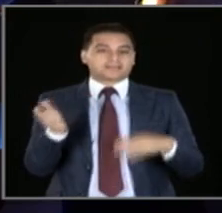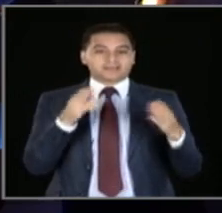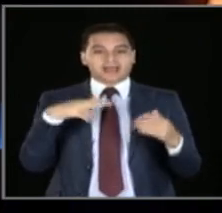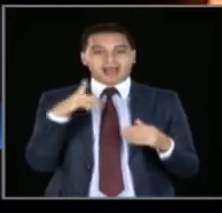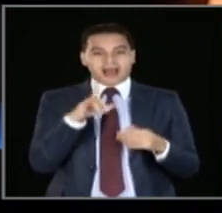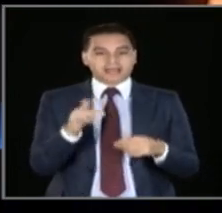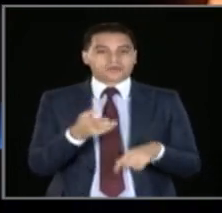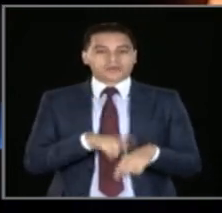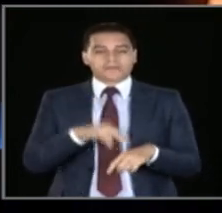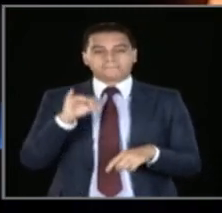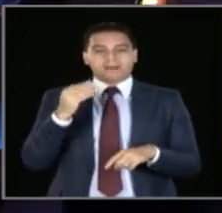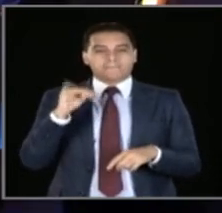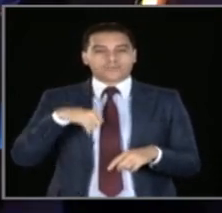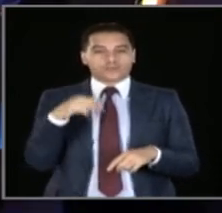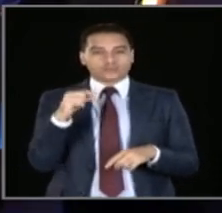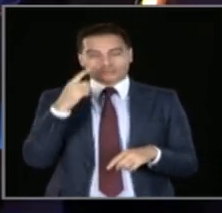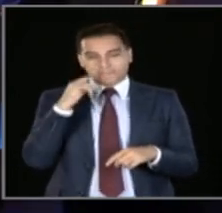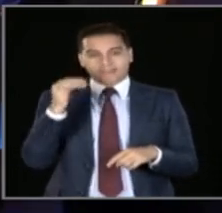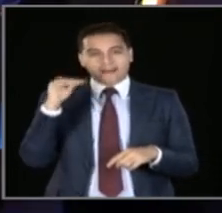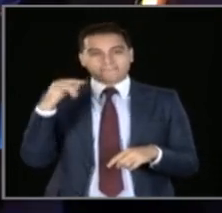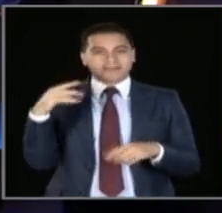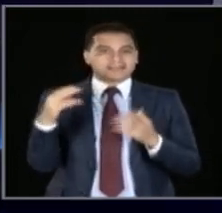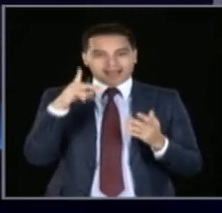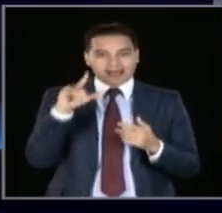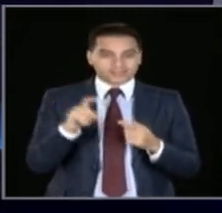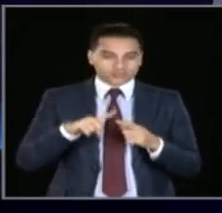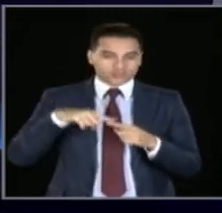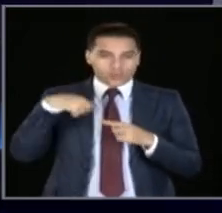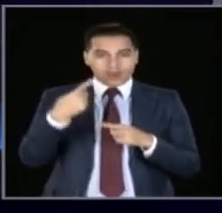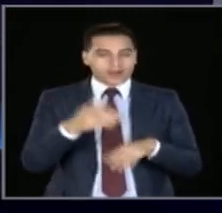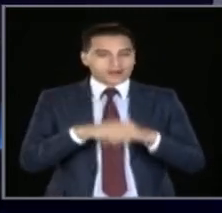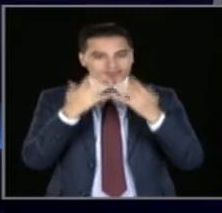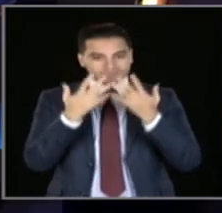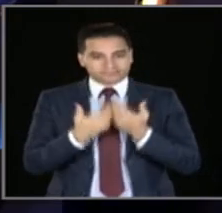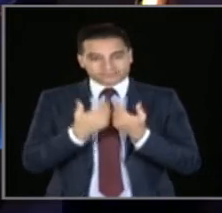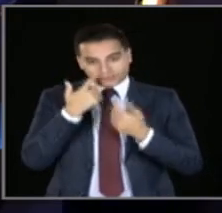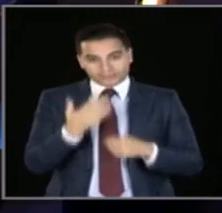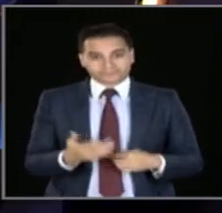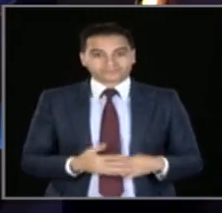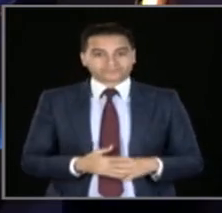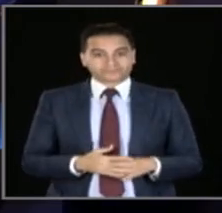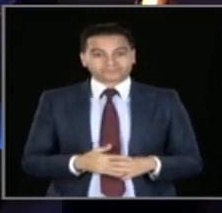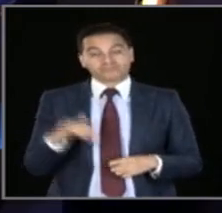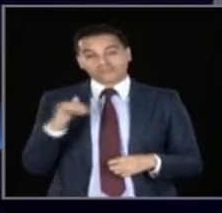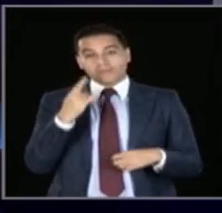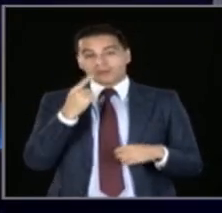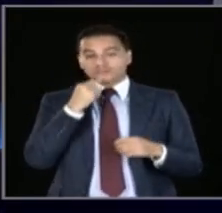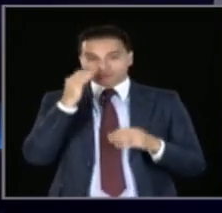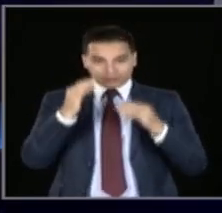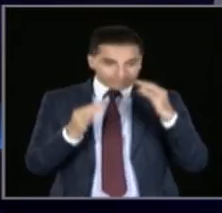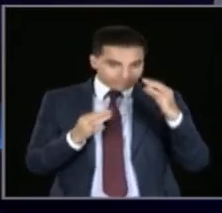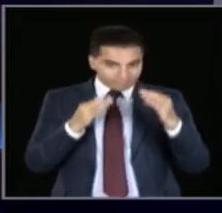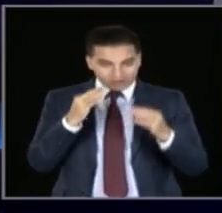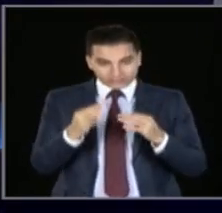مجدي محمد علي السؤال اللي جاي قدرات ذهنيه وعندك عشر ثواني